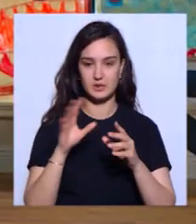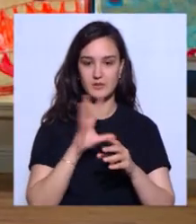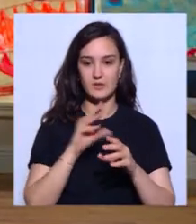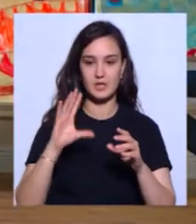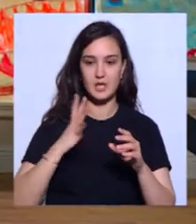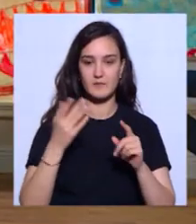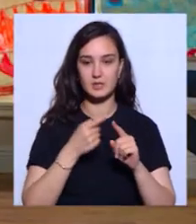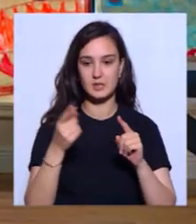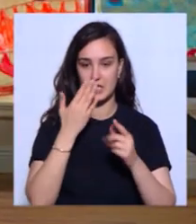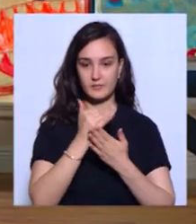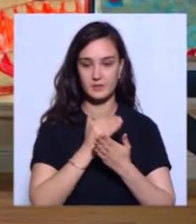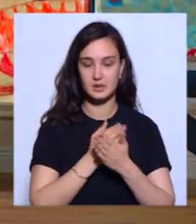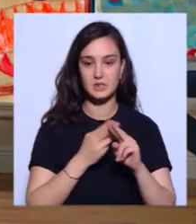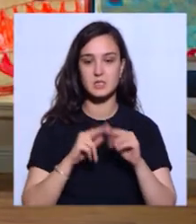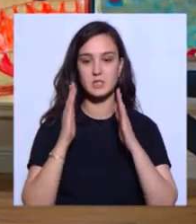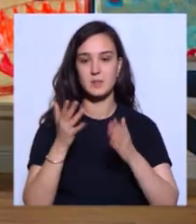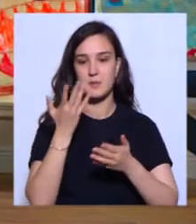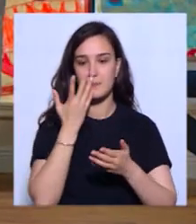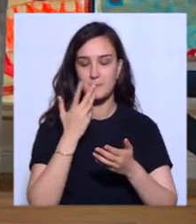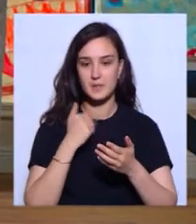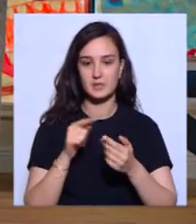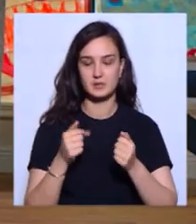იქნება ფერი, რითმი,